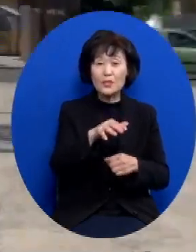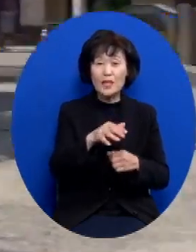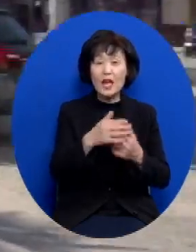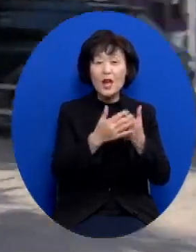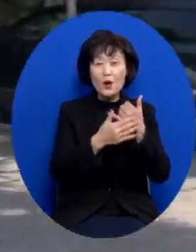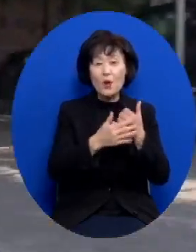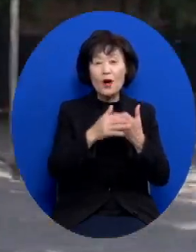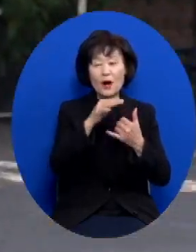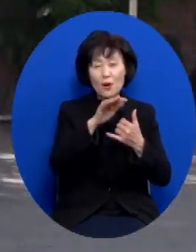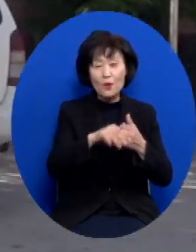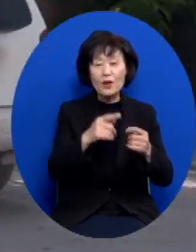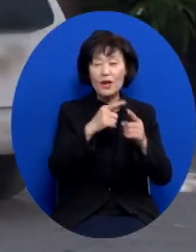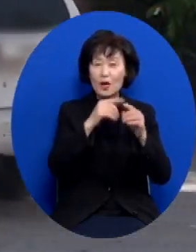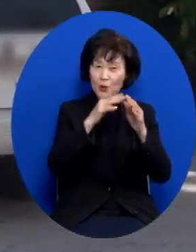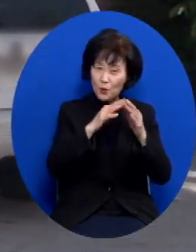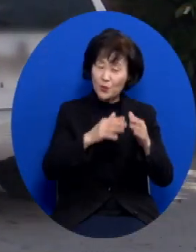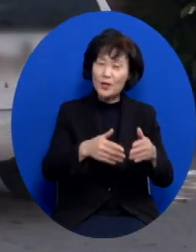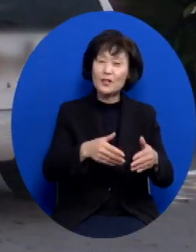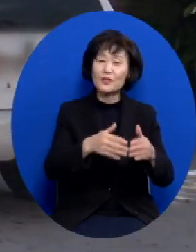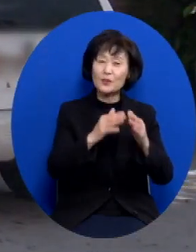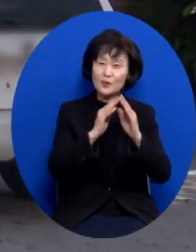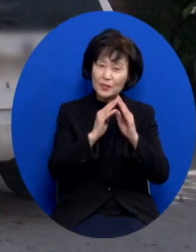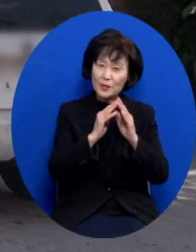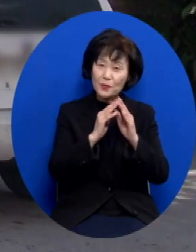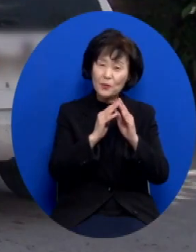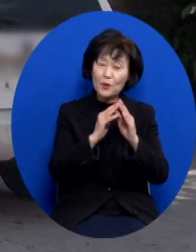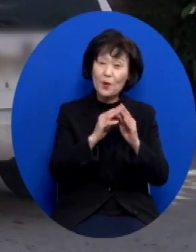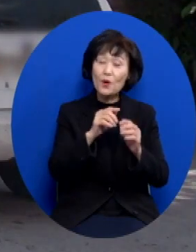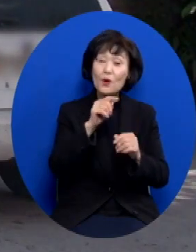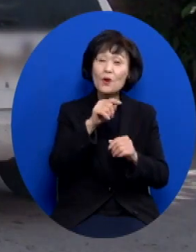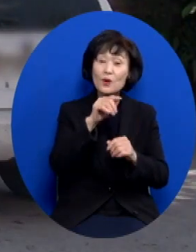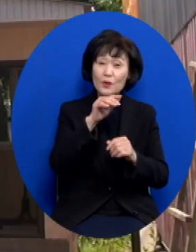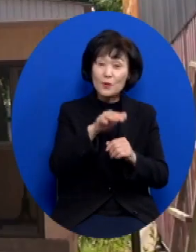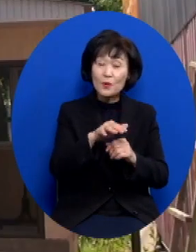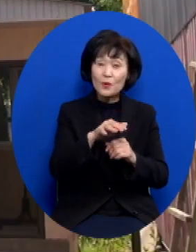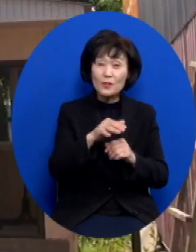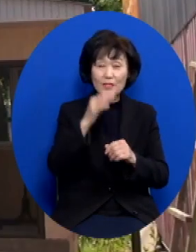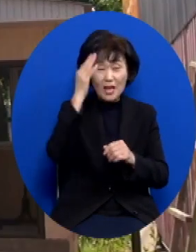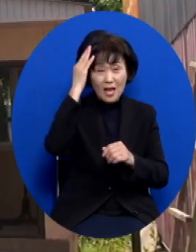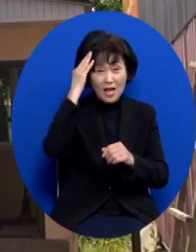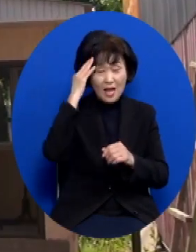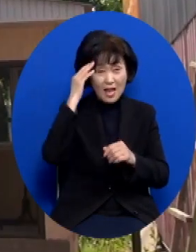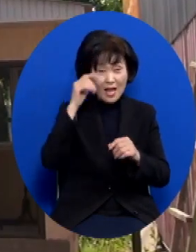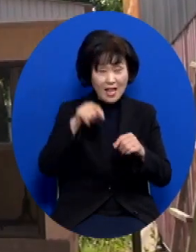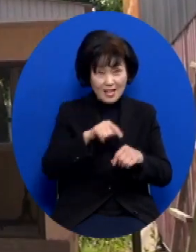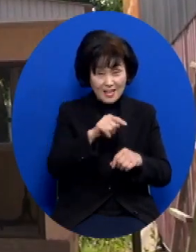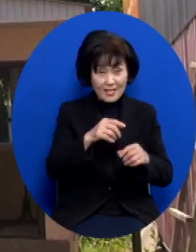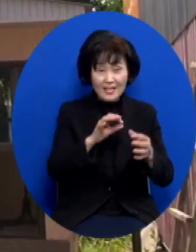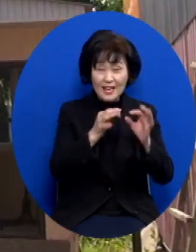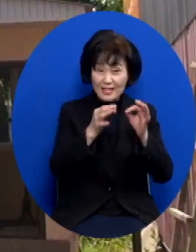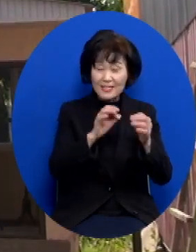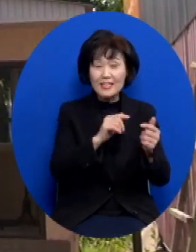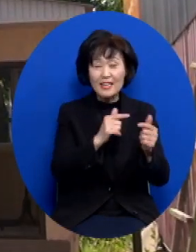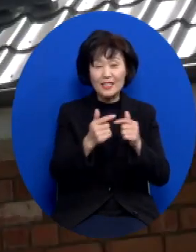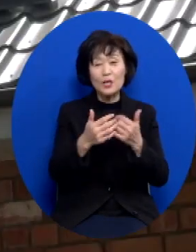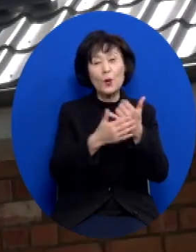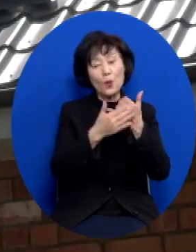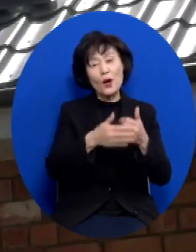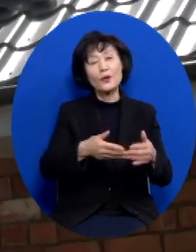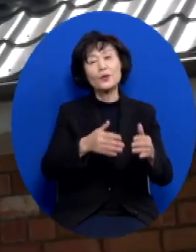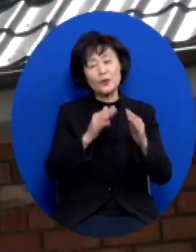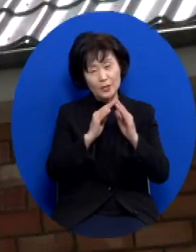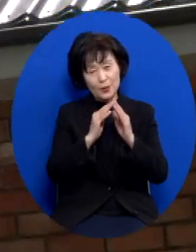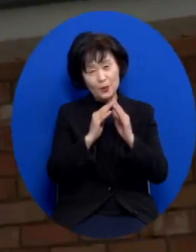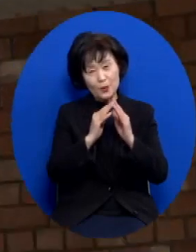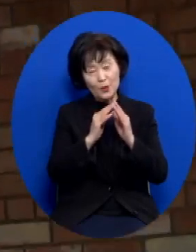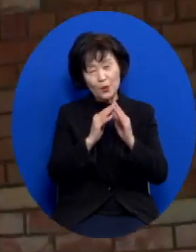비스켓에 세워서 수도 비스켓에 세워진 그 키르기스탄 연탄은행이 고아원 설립도 했고, 또